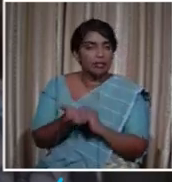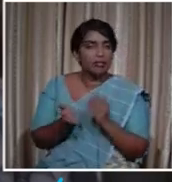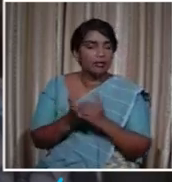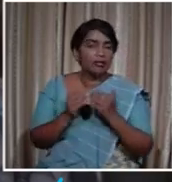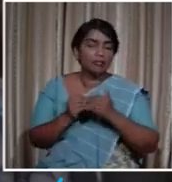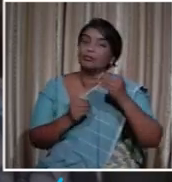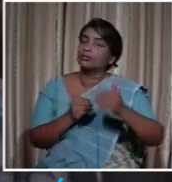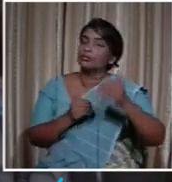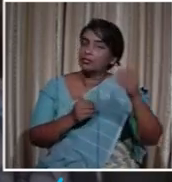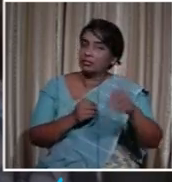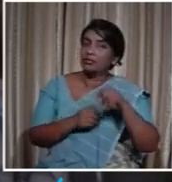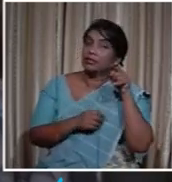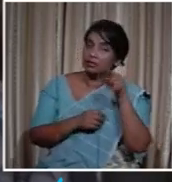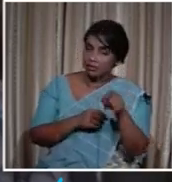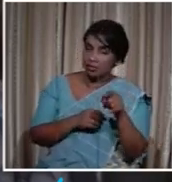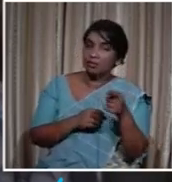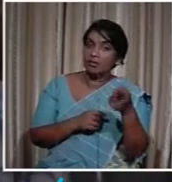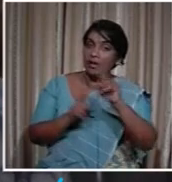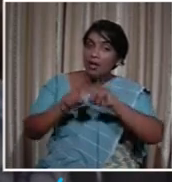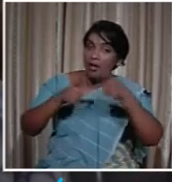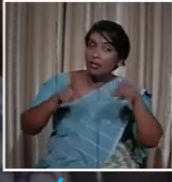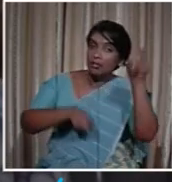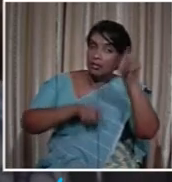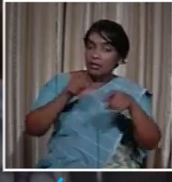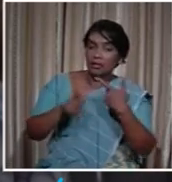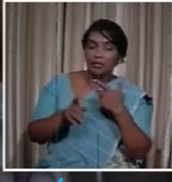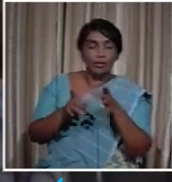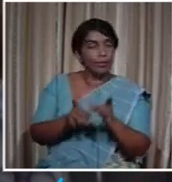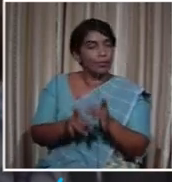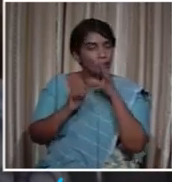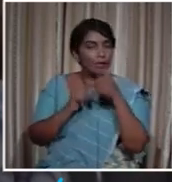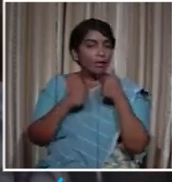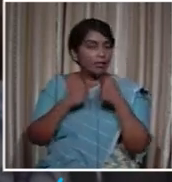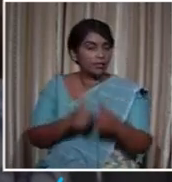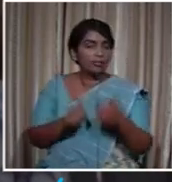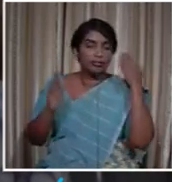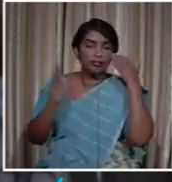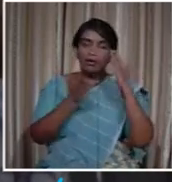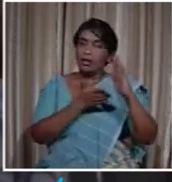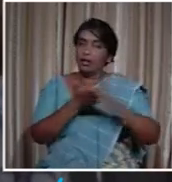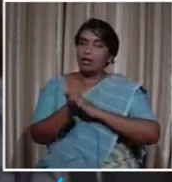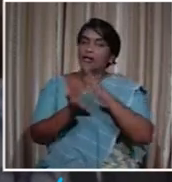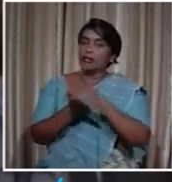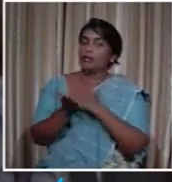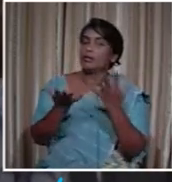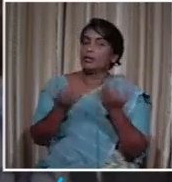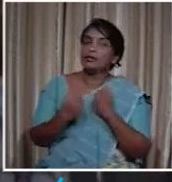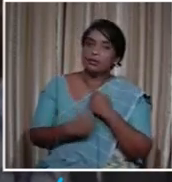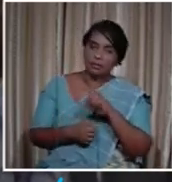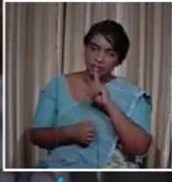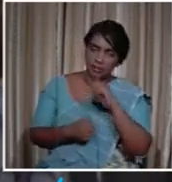நீங்கள் அடுத்தவருடைய உதவியை சரியான முறையில் பயன்படுத்த வேண்டும் என்பதை குறிப்பிட்டு நிறைவு செய்கின்றேன். நன்றி.